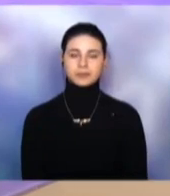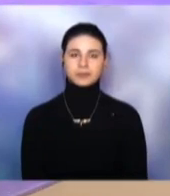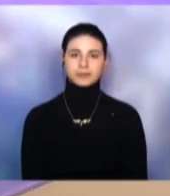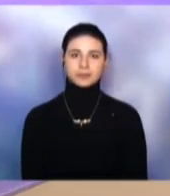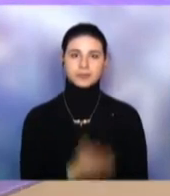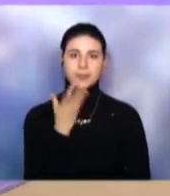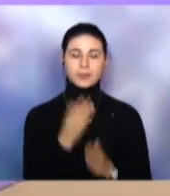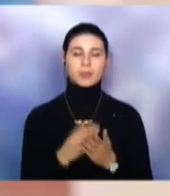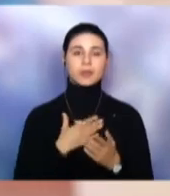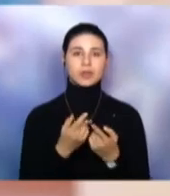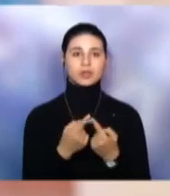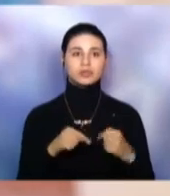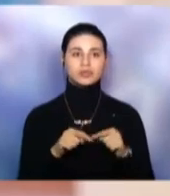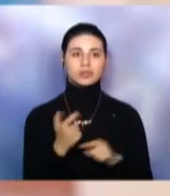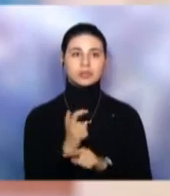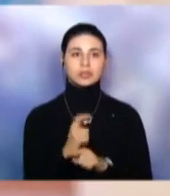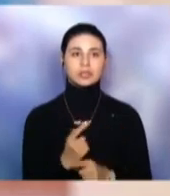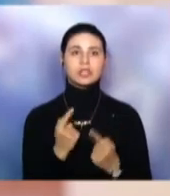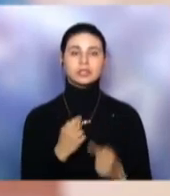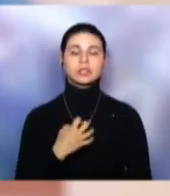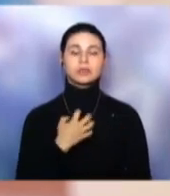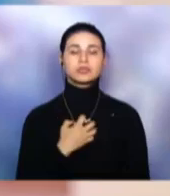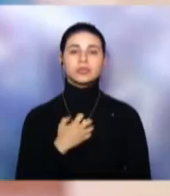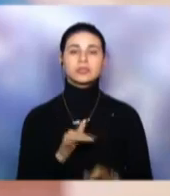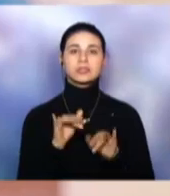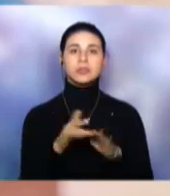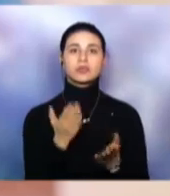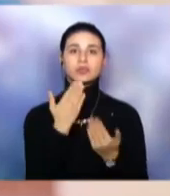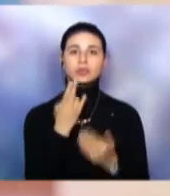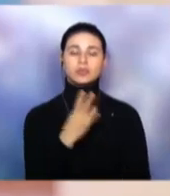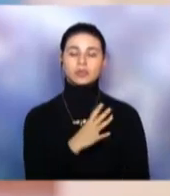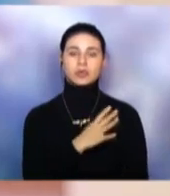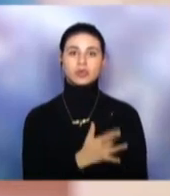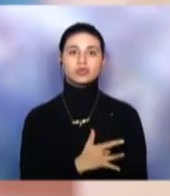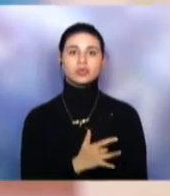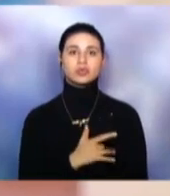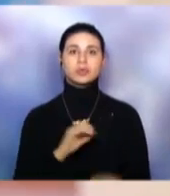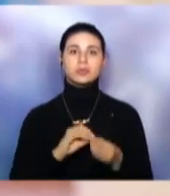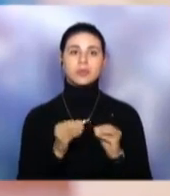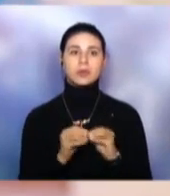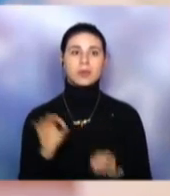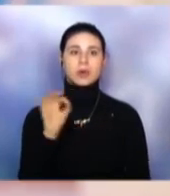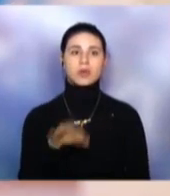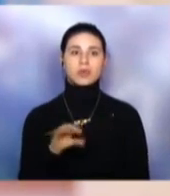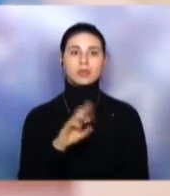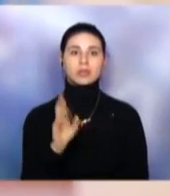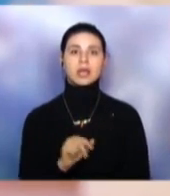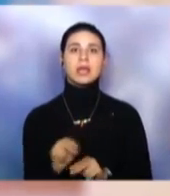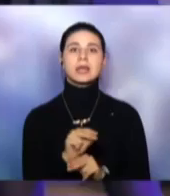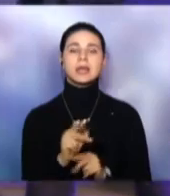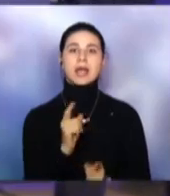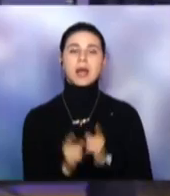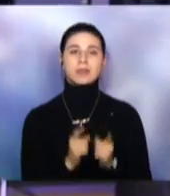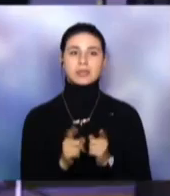ჩვენ ენდოკრინოლოგებს დიდი მნიშვნელოვანი საქმიანი ურთიერთობა უნდა ქონდეს გულ-სისხლძარღვთა სისტემის სპეციალისტებთან და რეაბილიტაციასთან